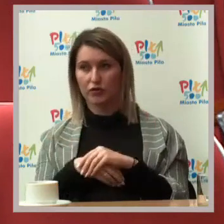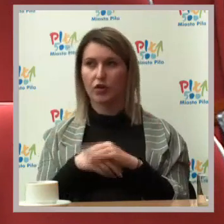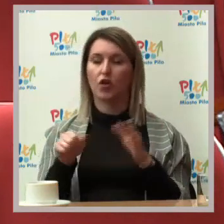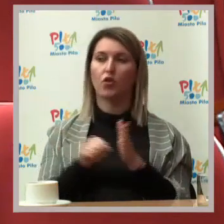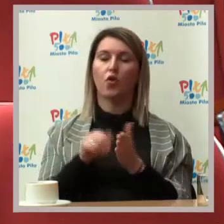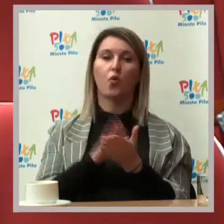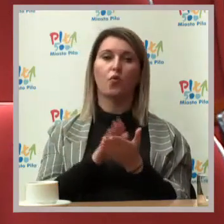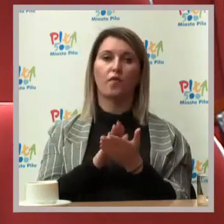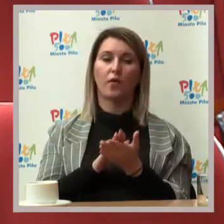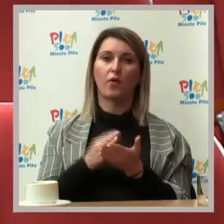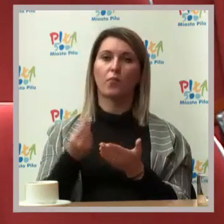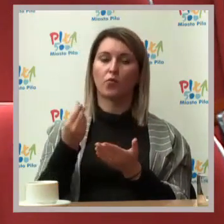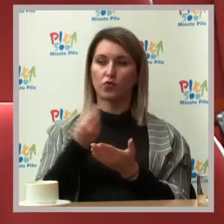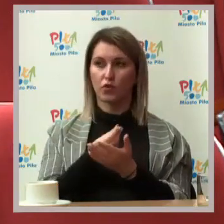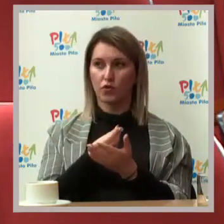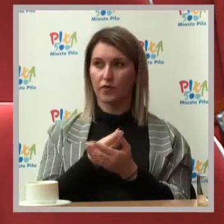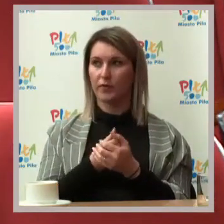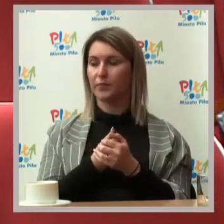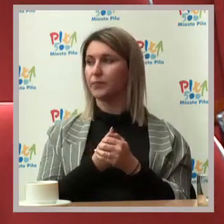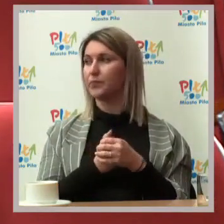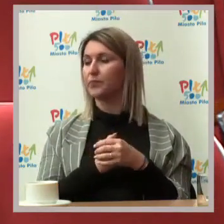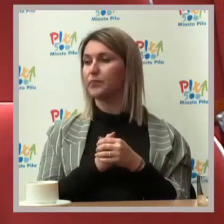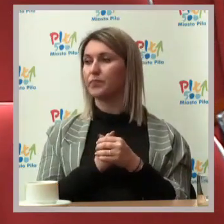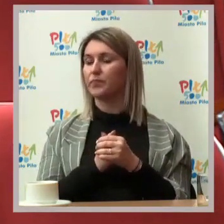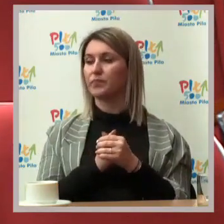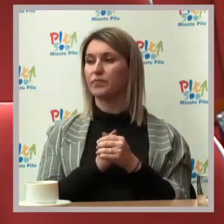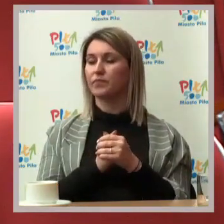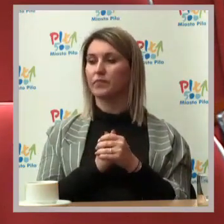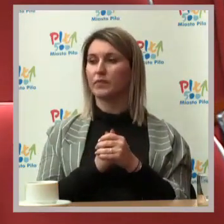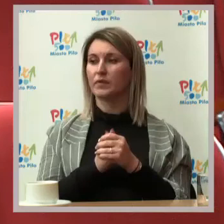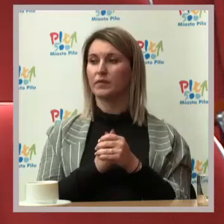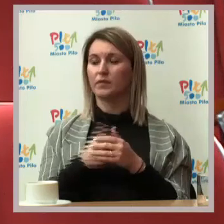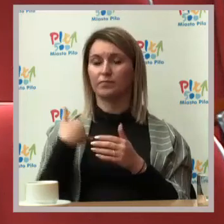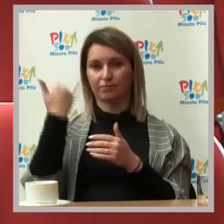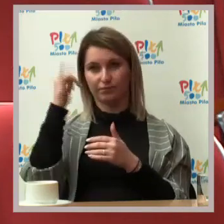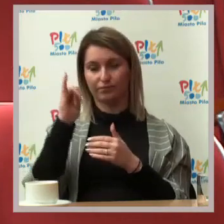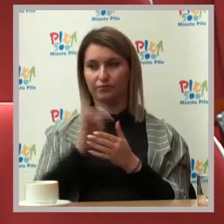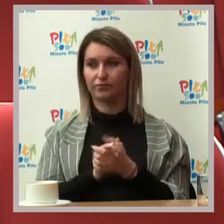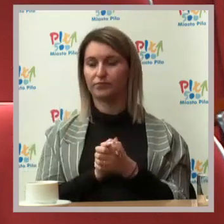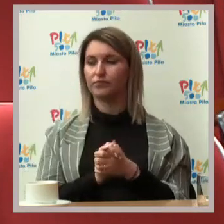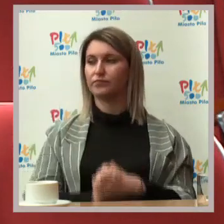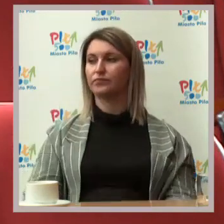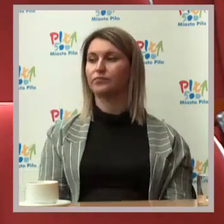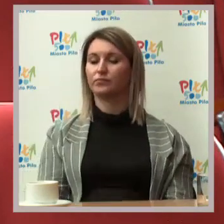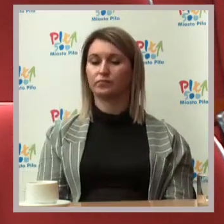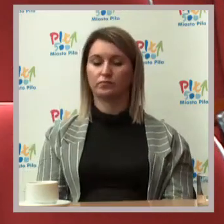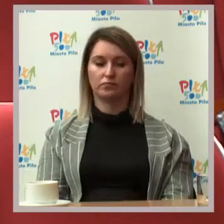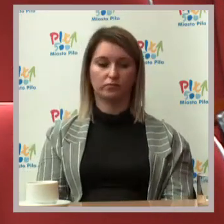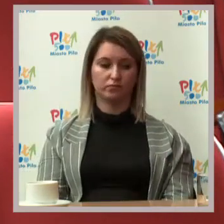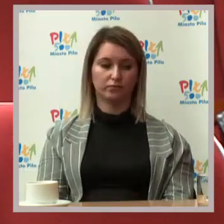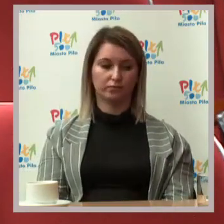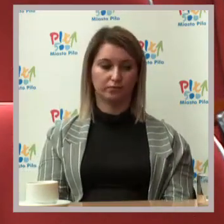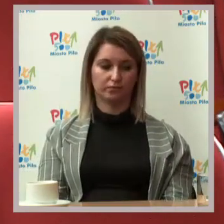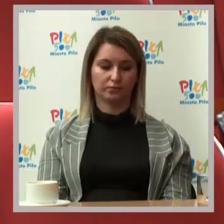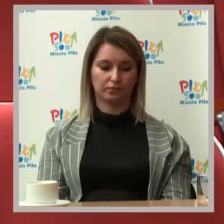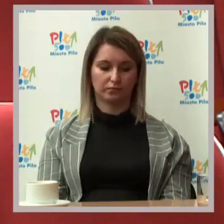budżetowej, polegająca w pierwszym przypadku na takiej samej zmianie jak WPF, czyli projekt Erasmus Plus